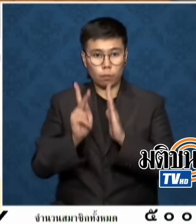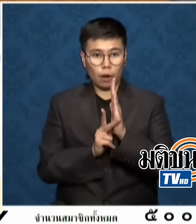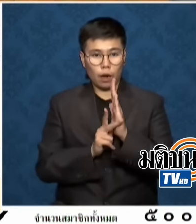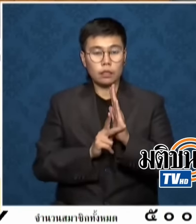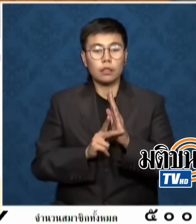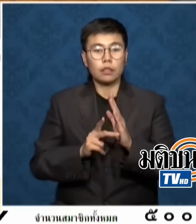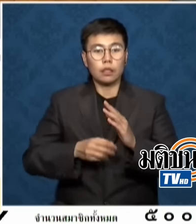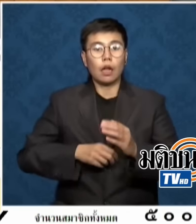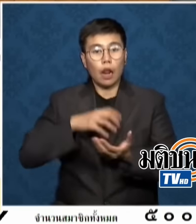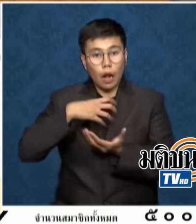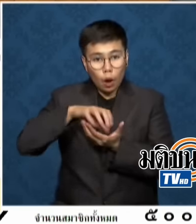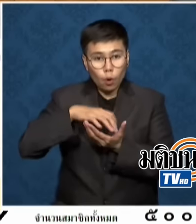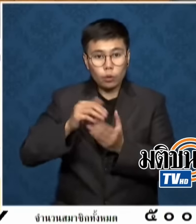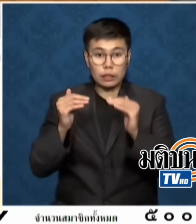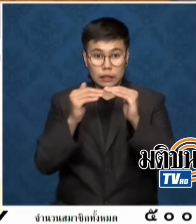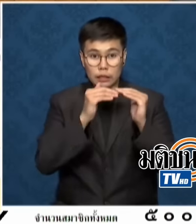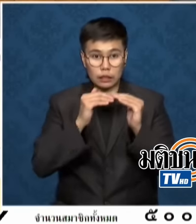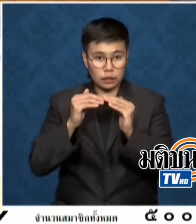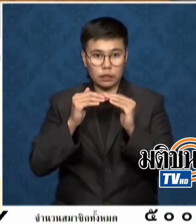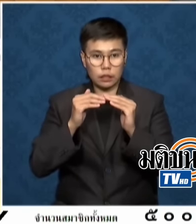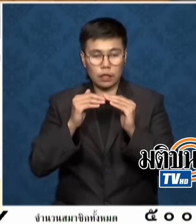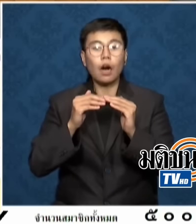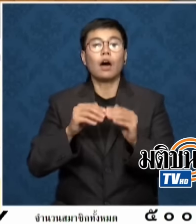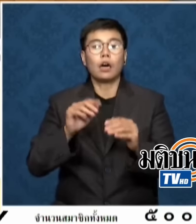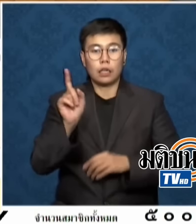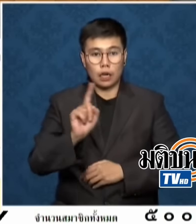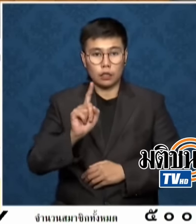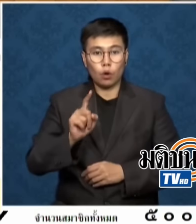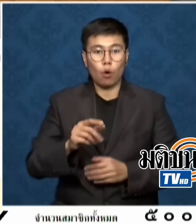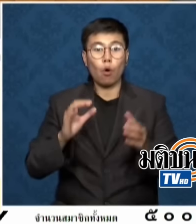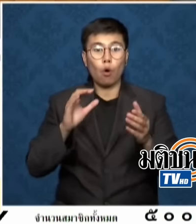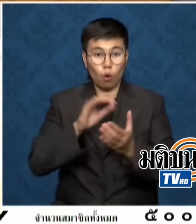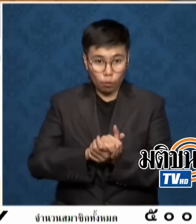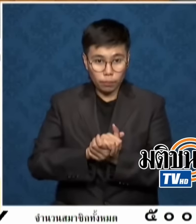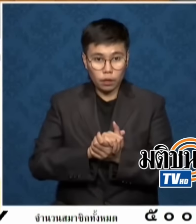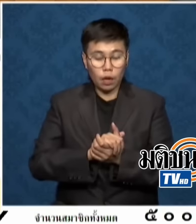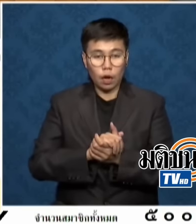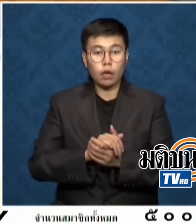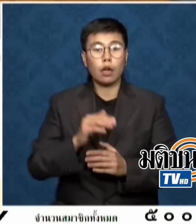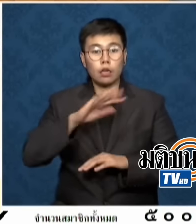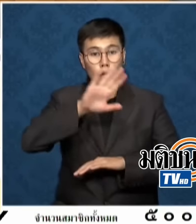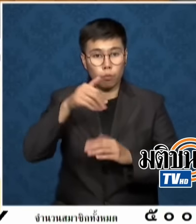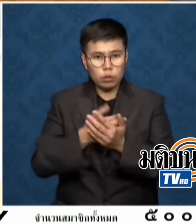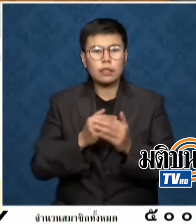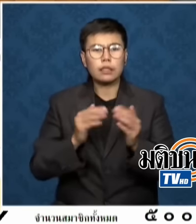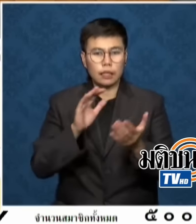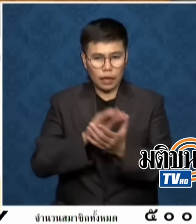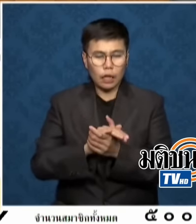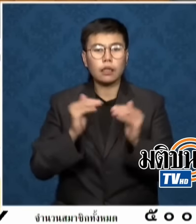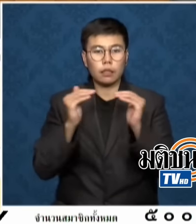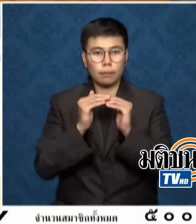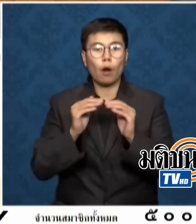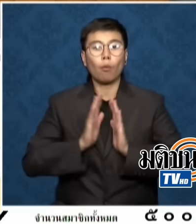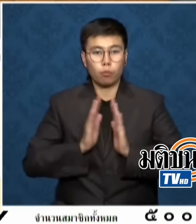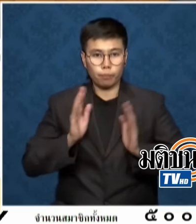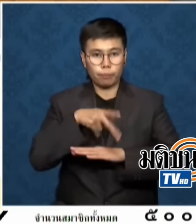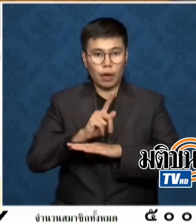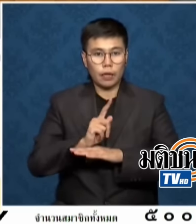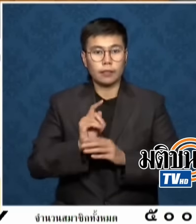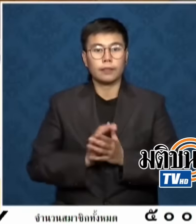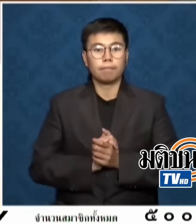งคือสิทธิ์ของการสมรสซึ่งจะทำให้ทุกคนมีสิทธิ์เท่าเทียมกันหลังจากที่กฎหมายนี้ผ่านขอบพระคุณท่านประธาน